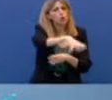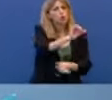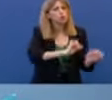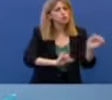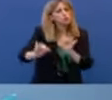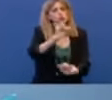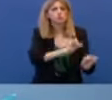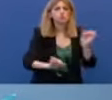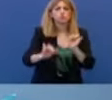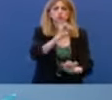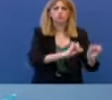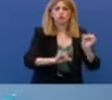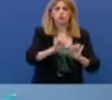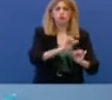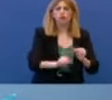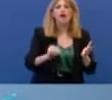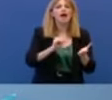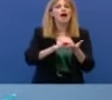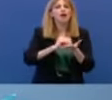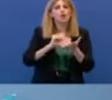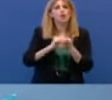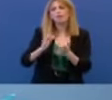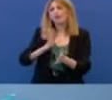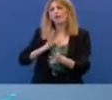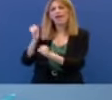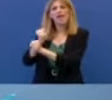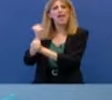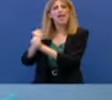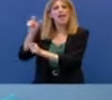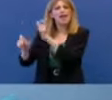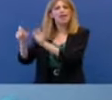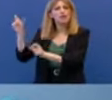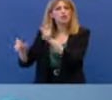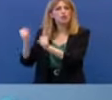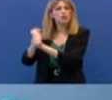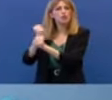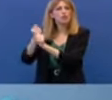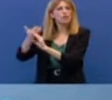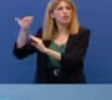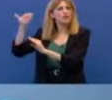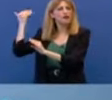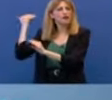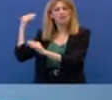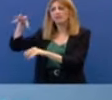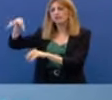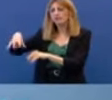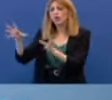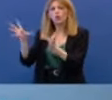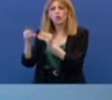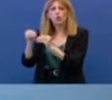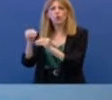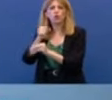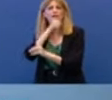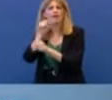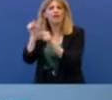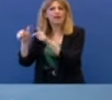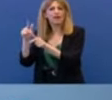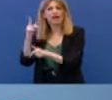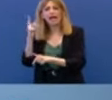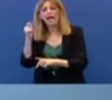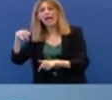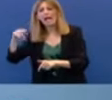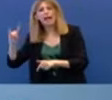προσωπικό το οποίο εργαζόταν σε δομές οι οποίες παραμένουν κλειστές. Διευκρινίζω εδώ ότι τα ΚΑΠΗ μέχρι νεοτέρας